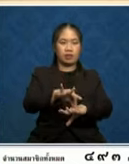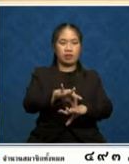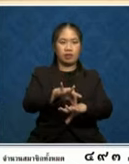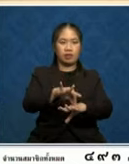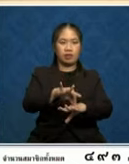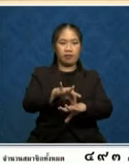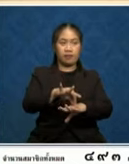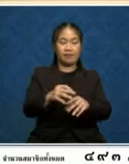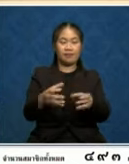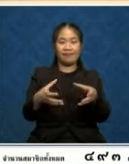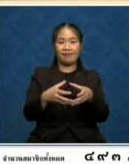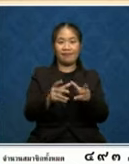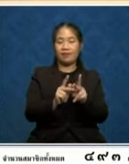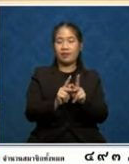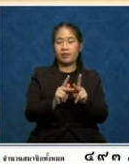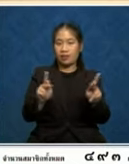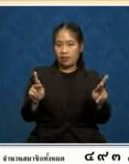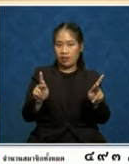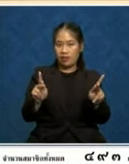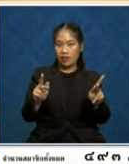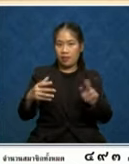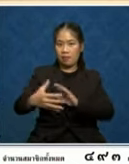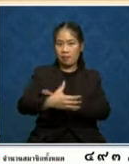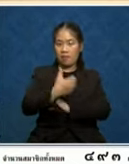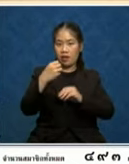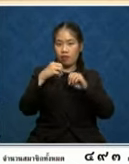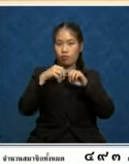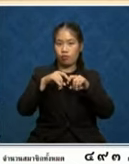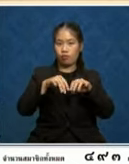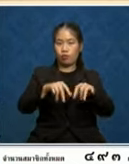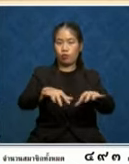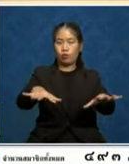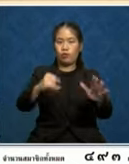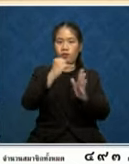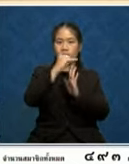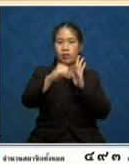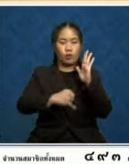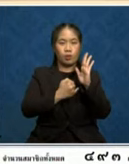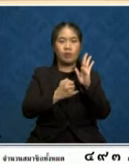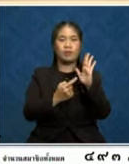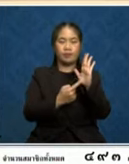PPัณistasกรมฐาการประจายอำนาษ์ระดับจัหวั เป็ผู้ดมโนการทงหมด